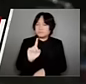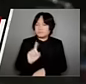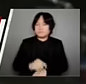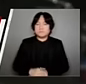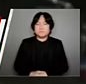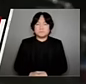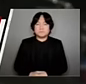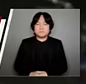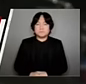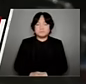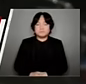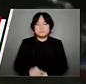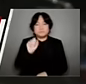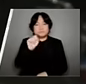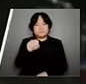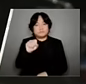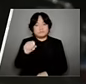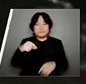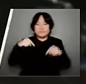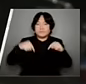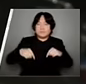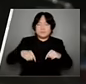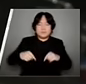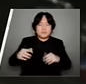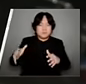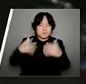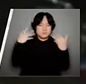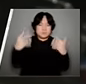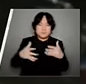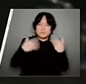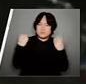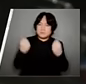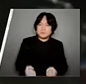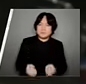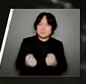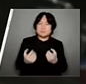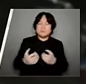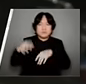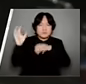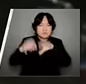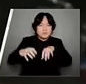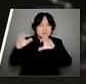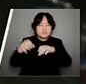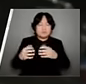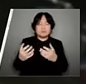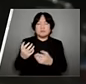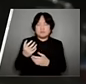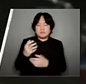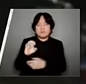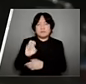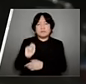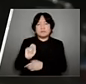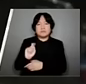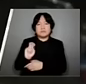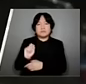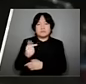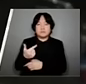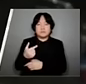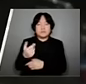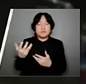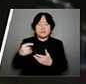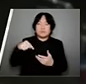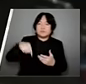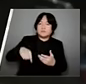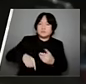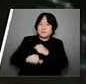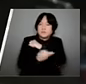Yes, Pia, malalakas na hangin at ulan nga ang idinulot ng bagyong Enteng sa pagtama nito dito sa Kasiguran sa Aurora. Kaya